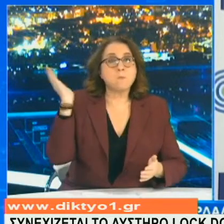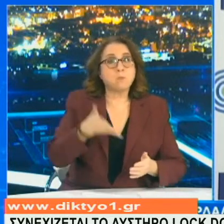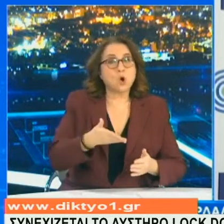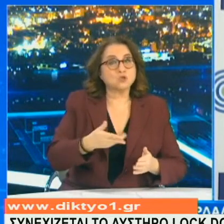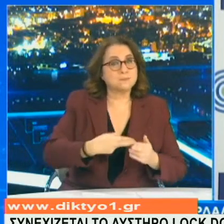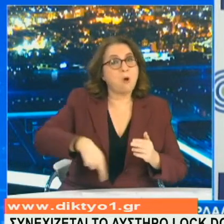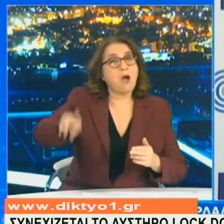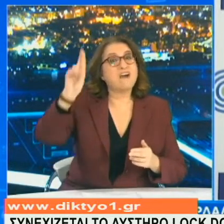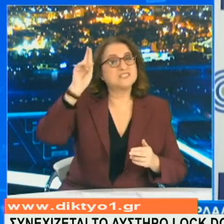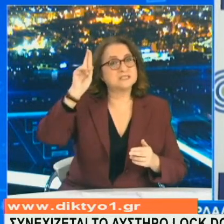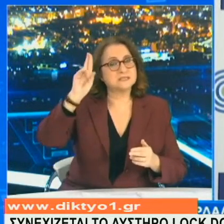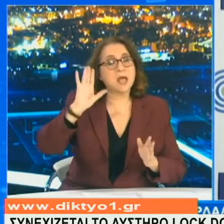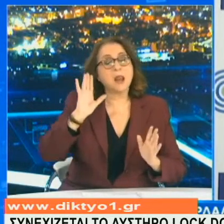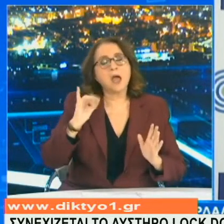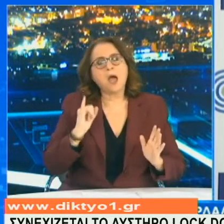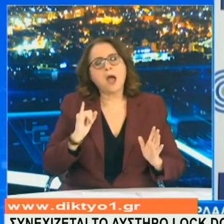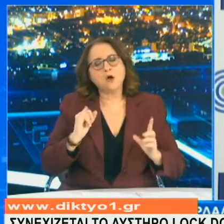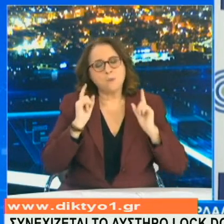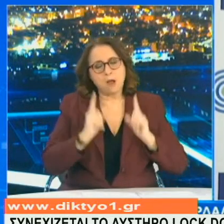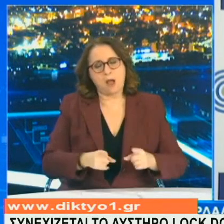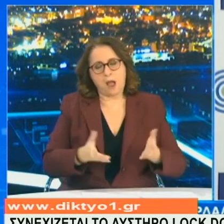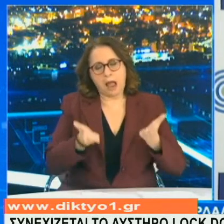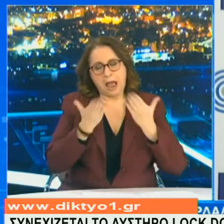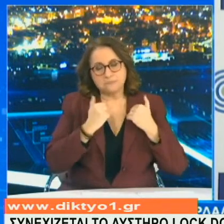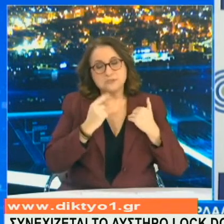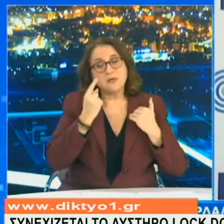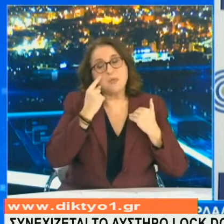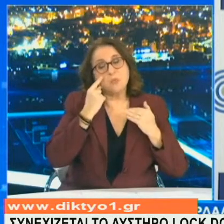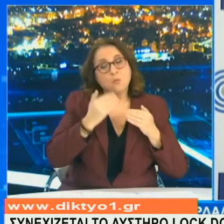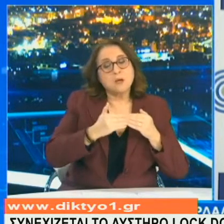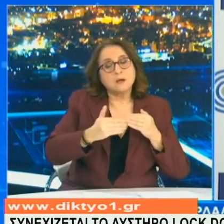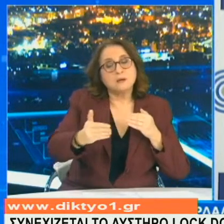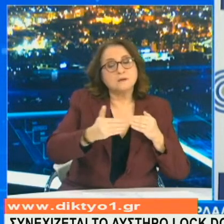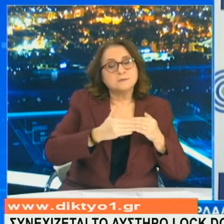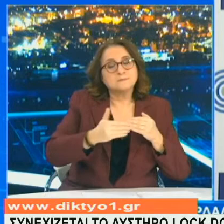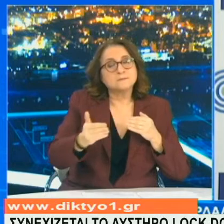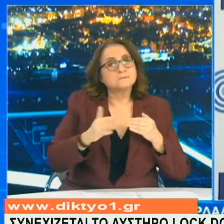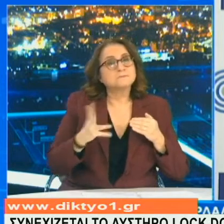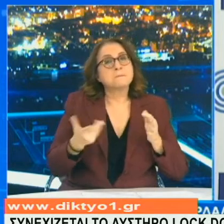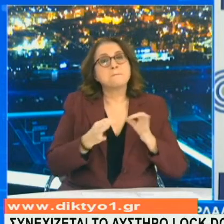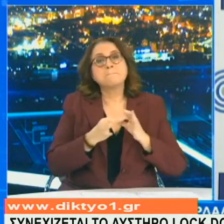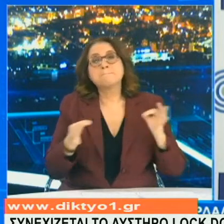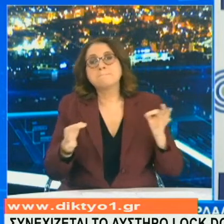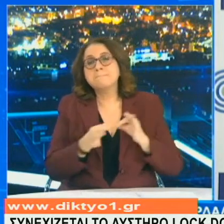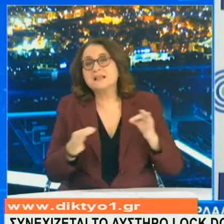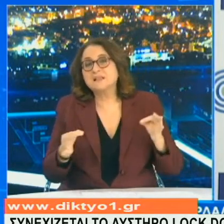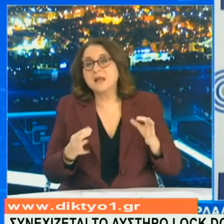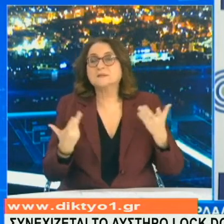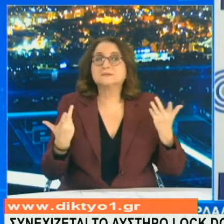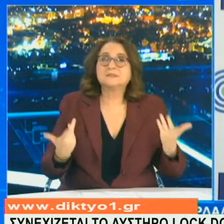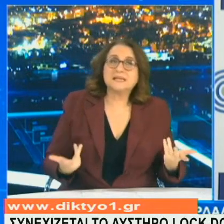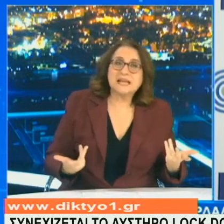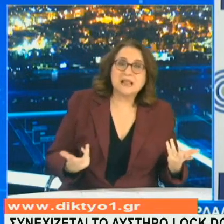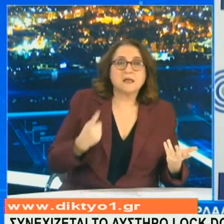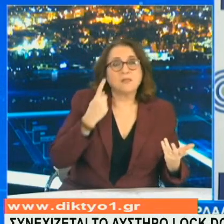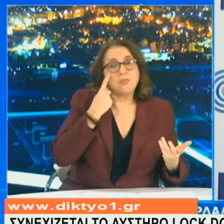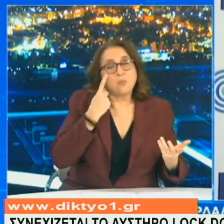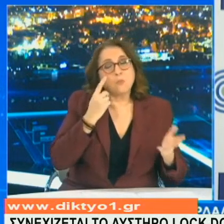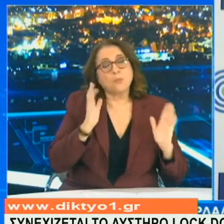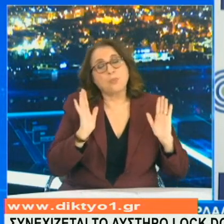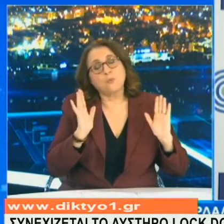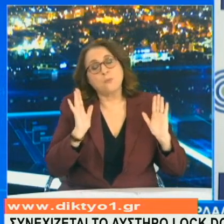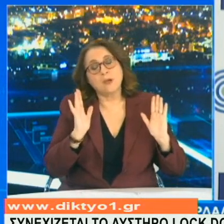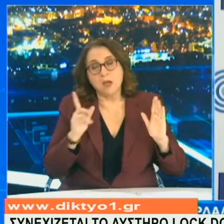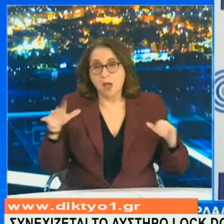λίγες ημέρες και εφόσον δούμε αν υπάρχει συμμόρφωση με τα μέτρα ή αν υπάρχει διάθεση κατάχρησης